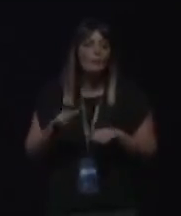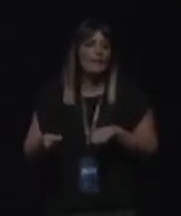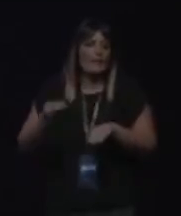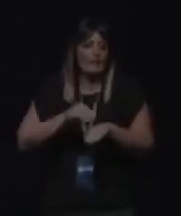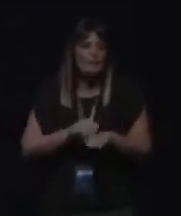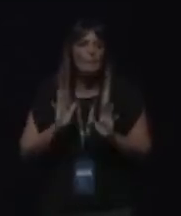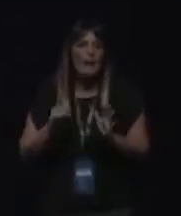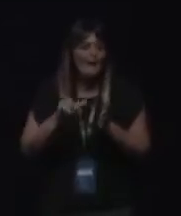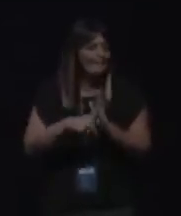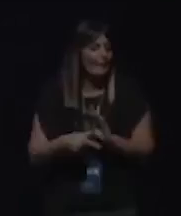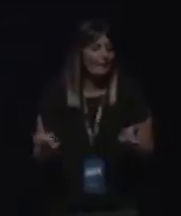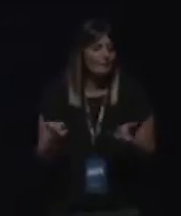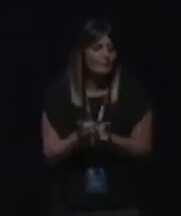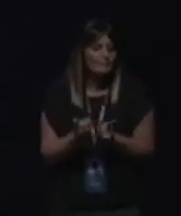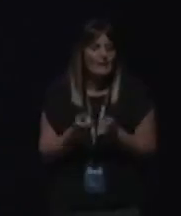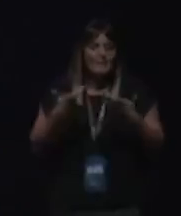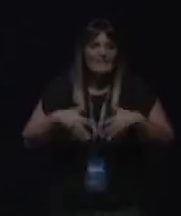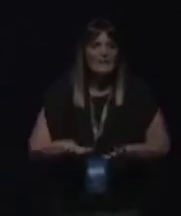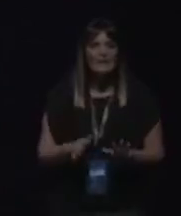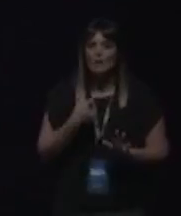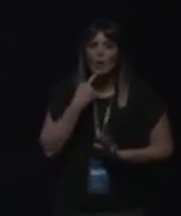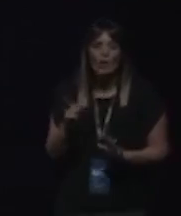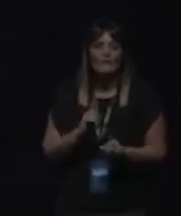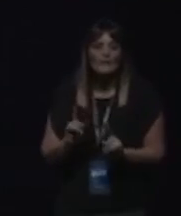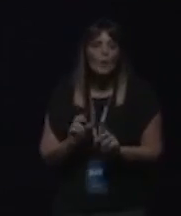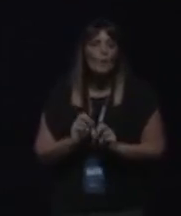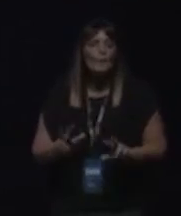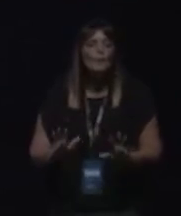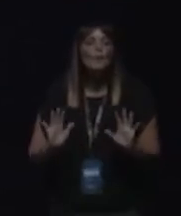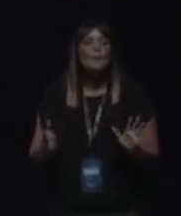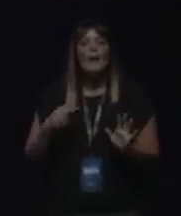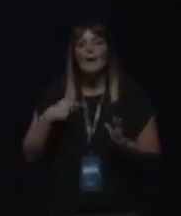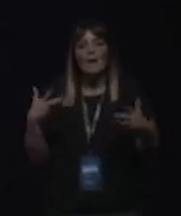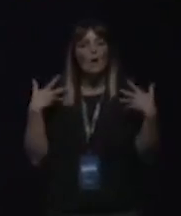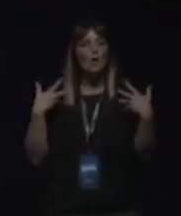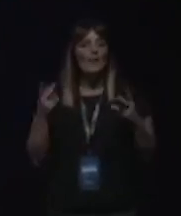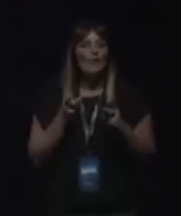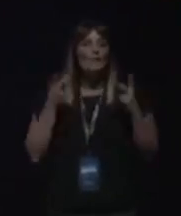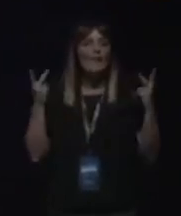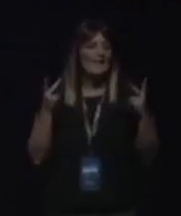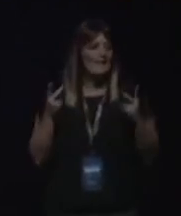il resto, ma guardate, sono felice di essere con voi.